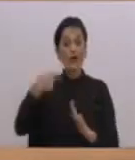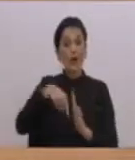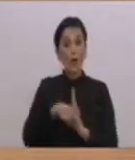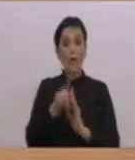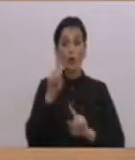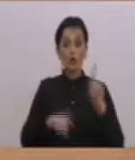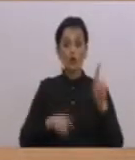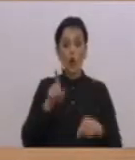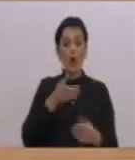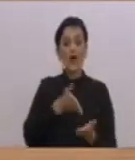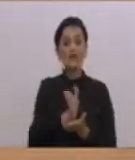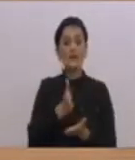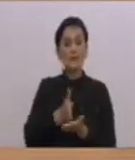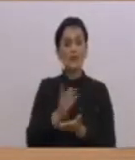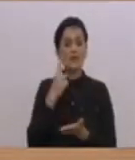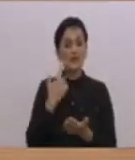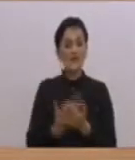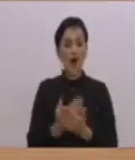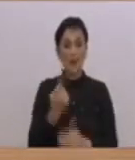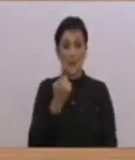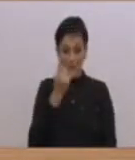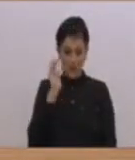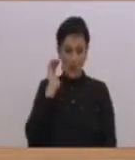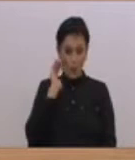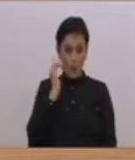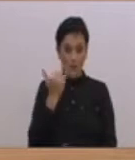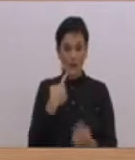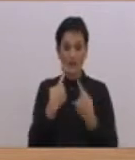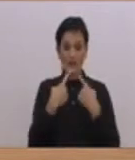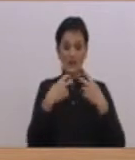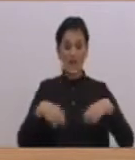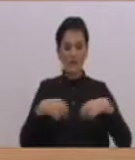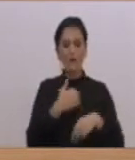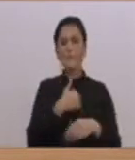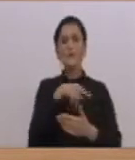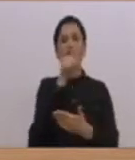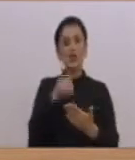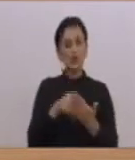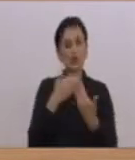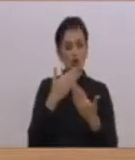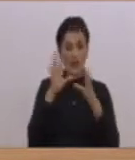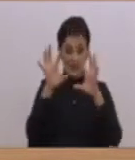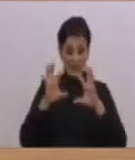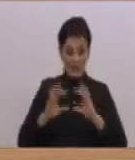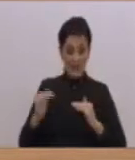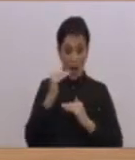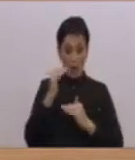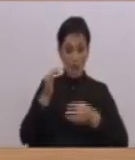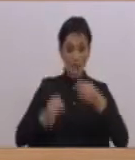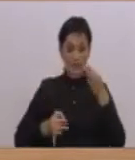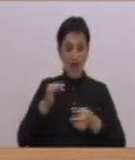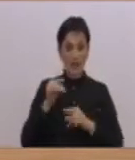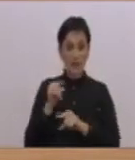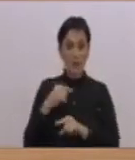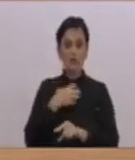ზოგადი პრინციპების თვალსაზრისით პირველი მოსმენით განვიხილოთ. მინდა კითხოთ შემდეგი. საკონსტიტუციო სასამართლომ დააყენა